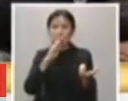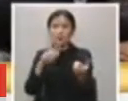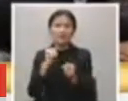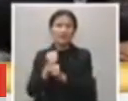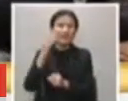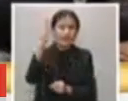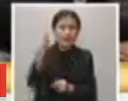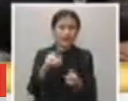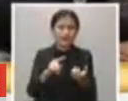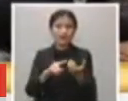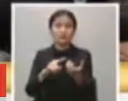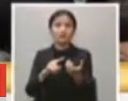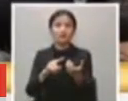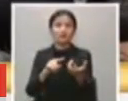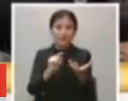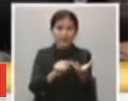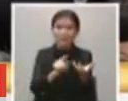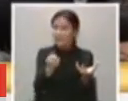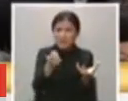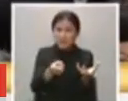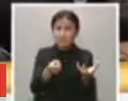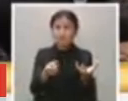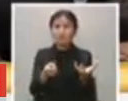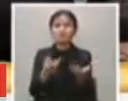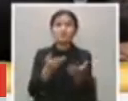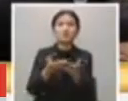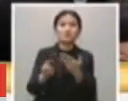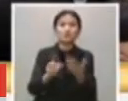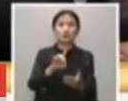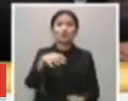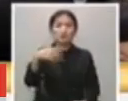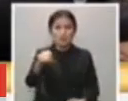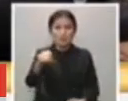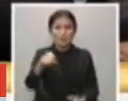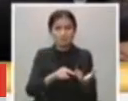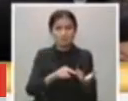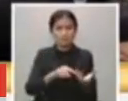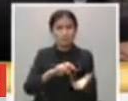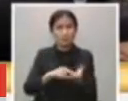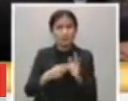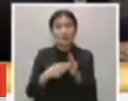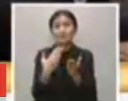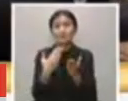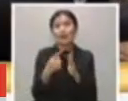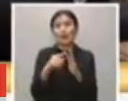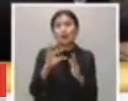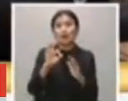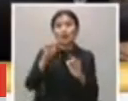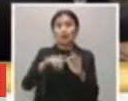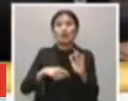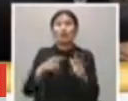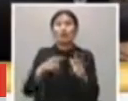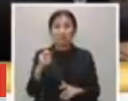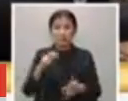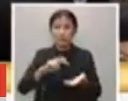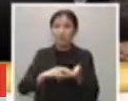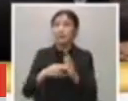ต้องซื้อ110บาทในสินค้าชนิดเดียวกันต่ำไปข้อเสีย